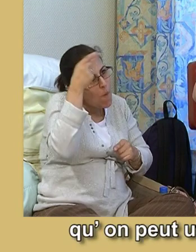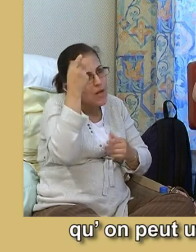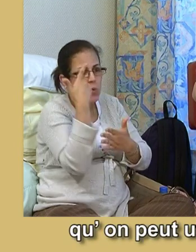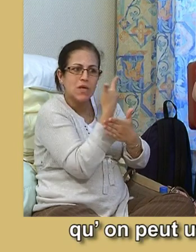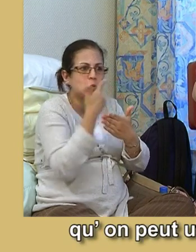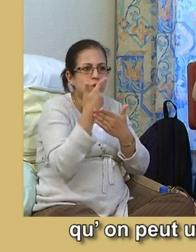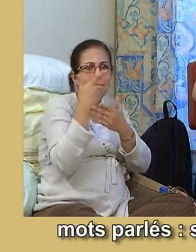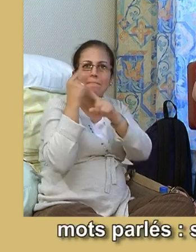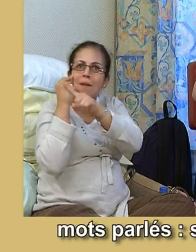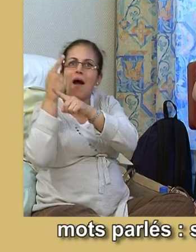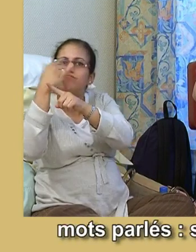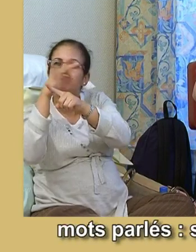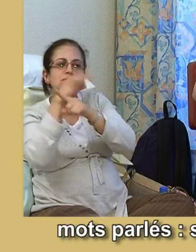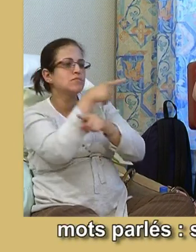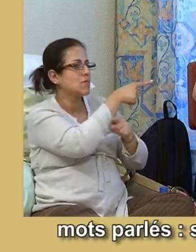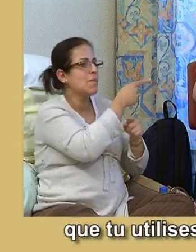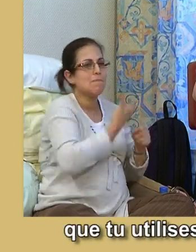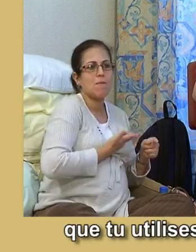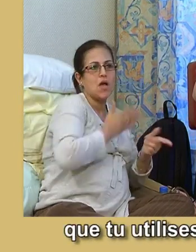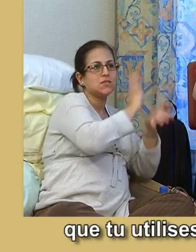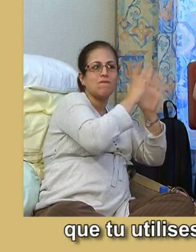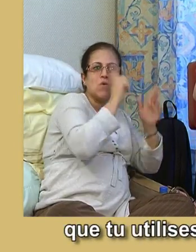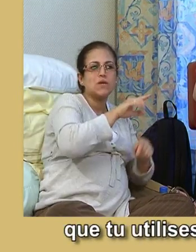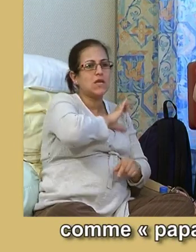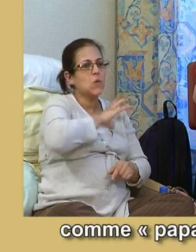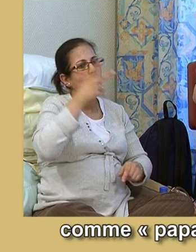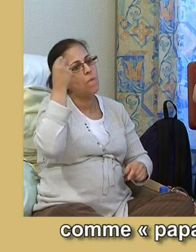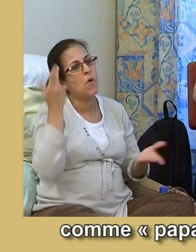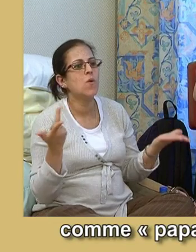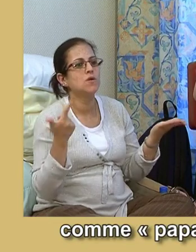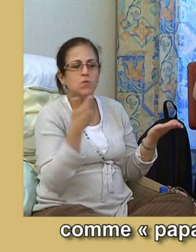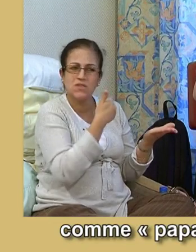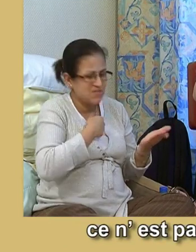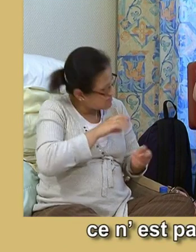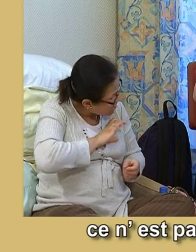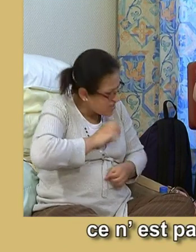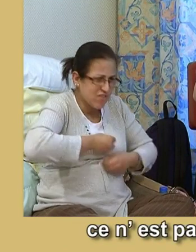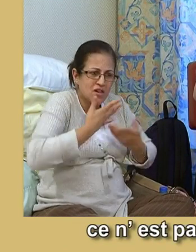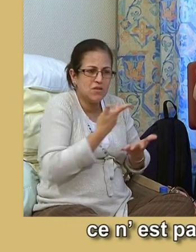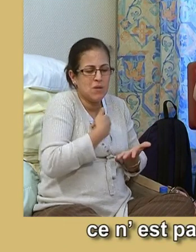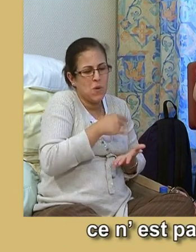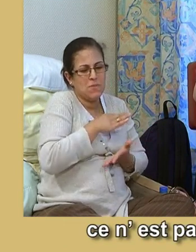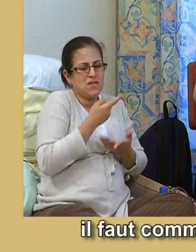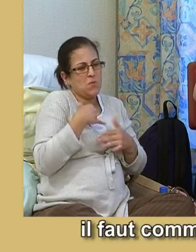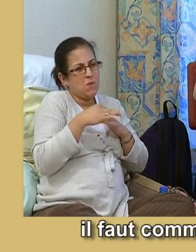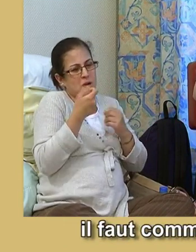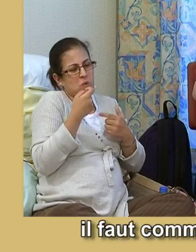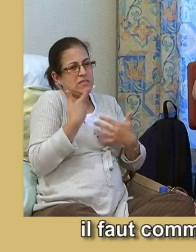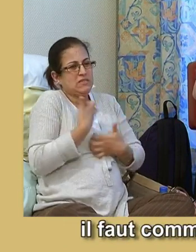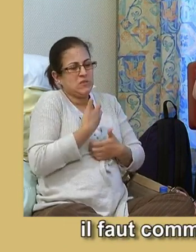même si tu parles, c'est pas grave. Si tu dis papa à l'oral, etc. Il faut essayer de communiquer, c'est ça qui est